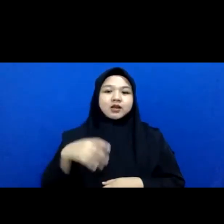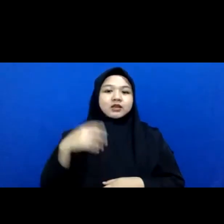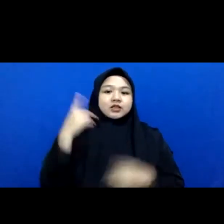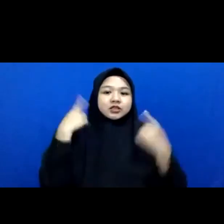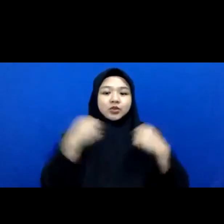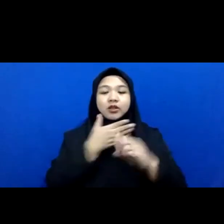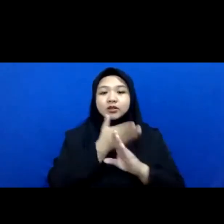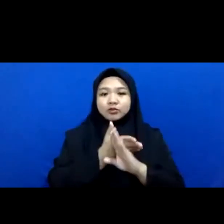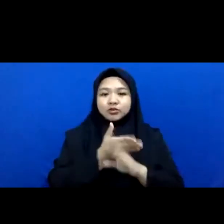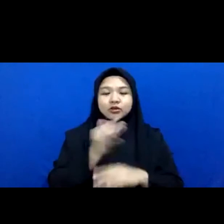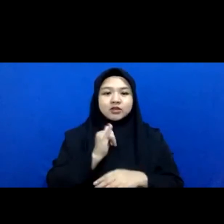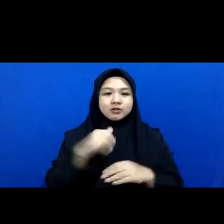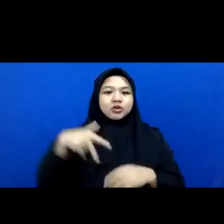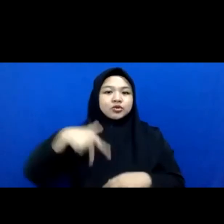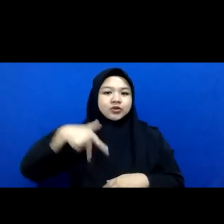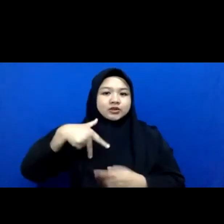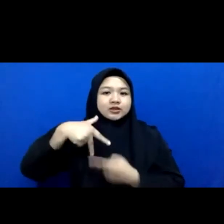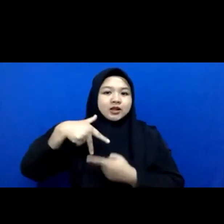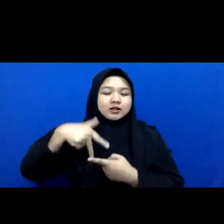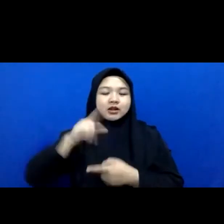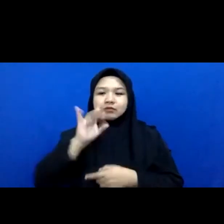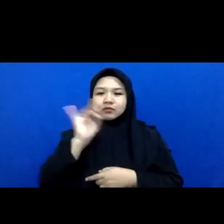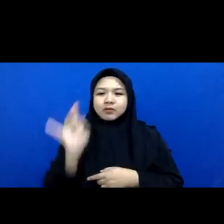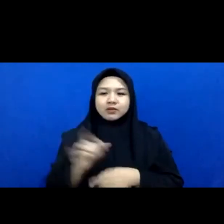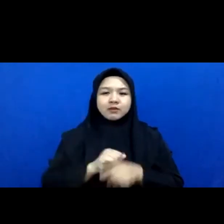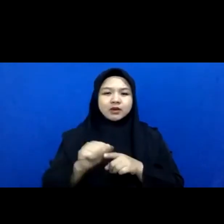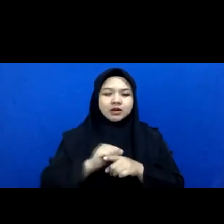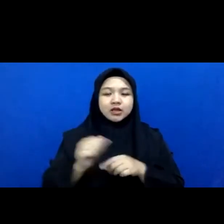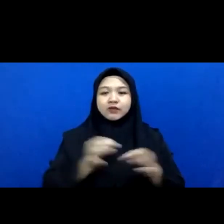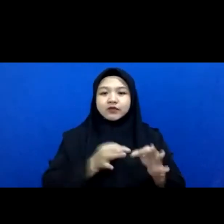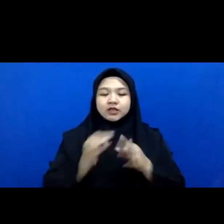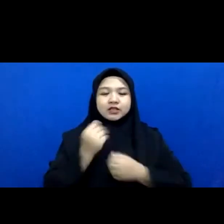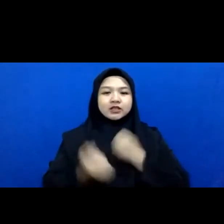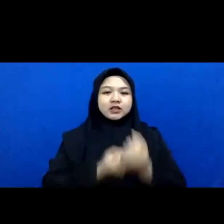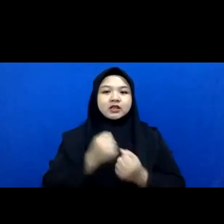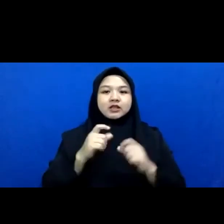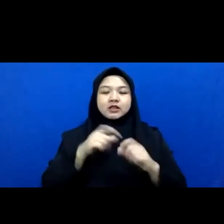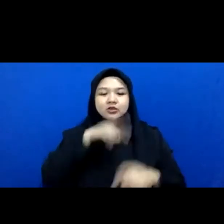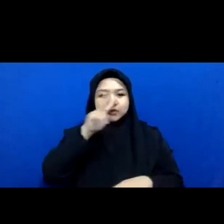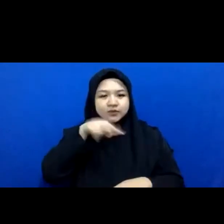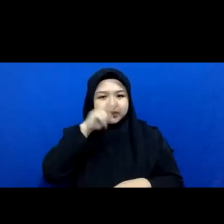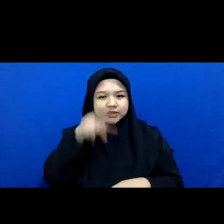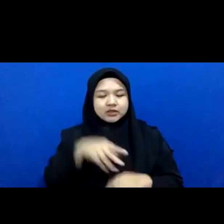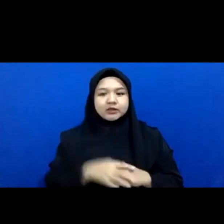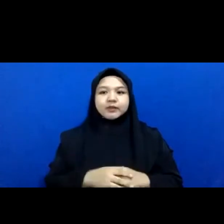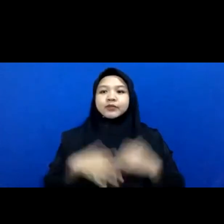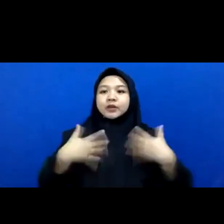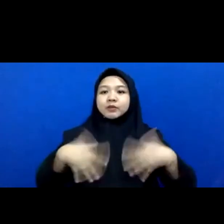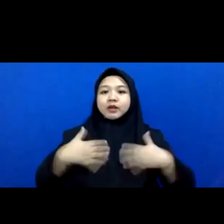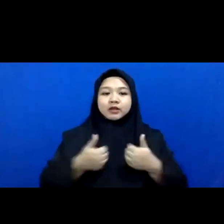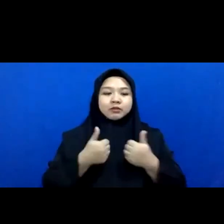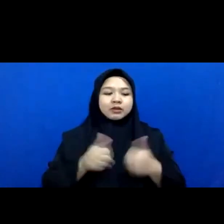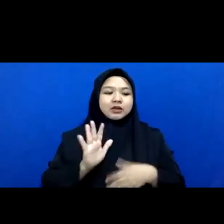Sulawesi Selatan melalui berbagai training dan juga fasilitasi kegiatan supervisi yang tentunya praktik baiknya nanti akan dibagikan oleh